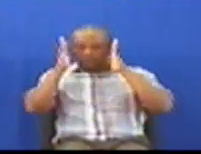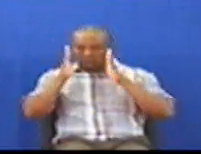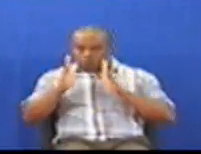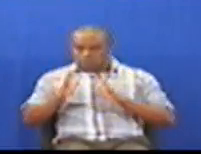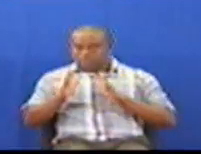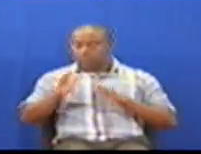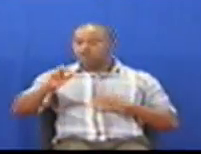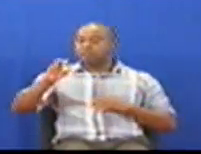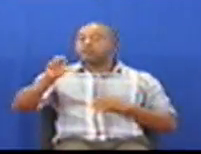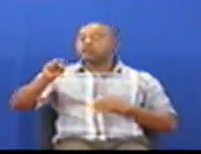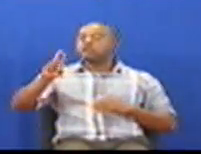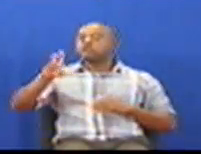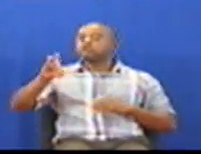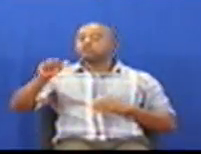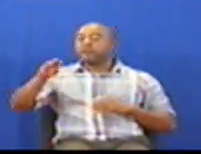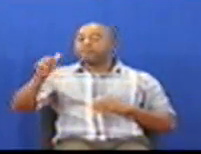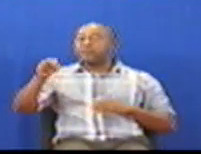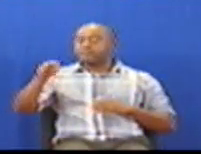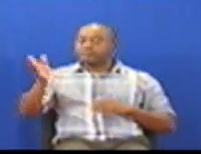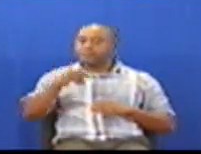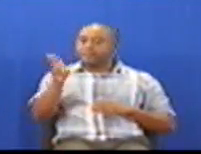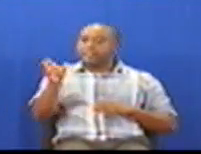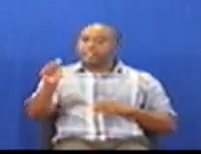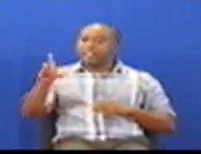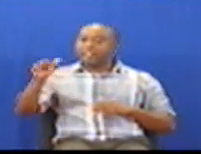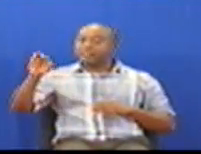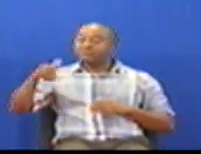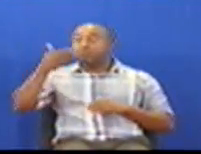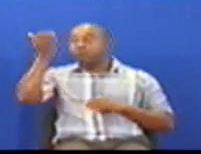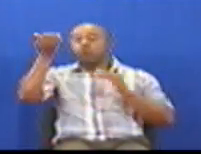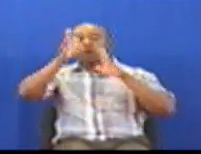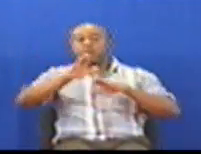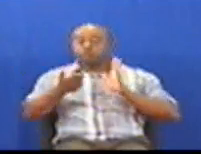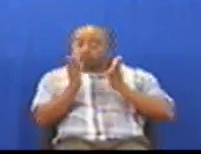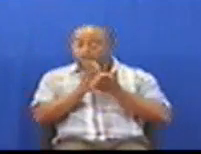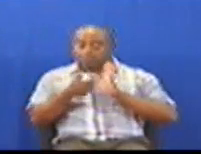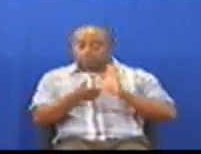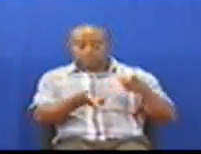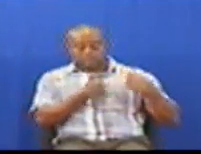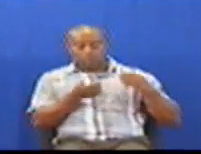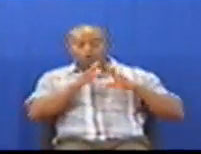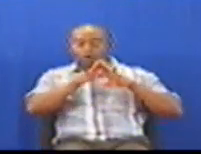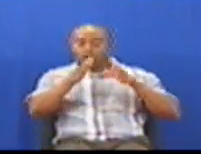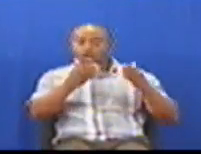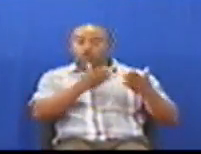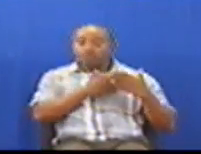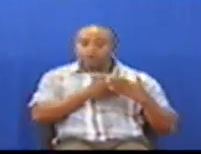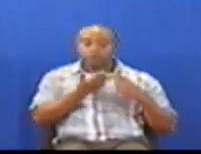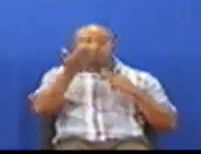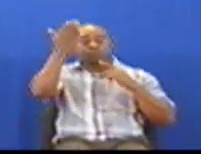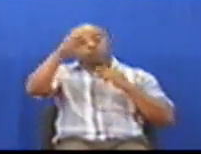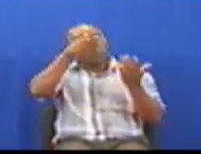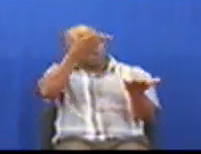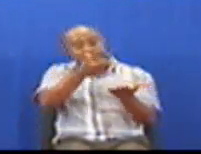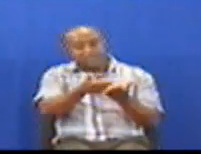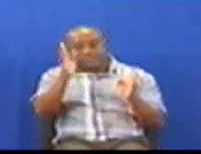Alifa Suleiman. Mheshimiwa naibu spika, Mungu awabariki sana kwa moyo wa upendo, na Mungu aendelee kumweka mahali pema